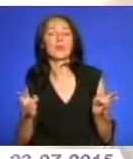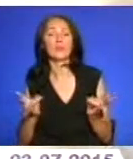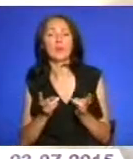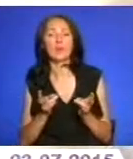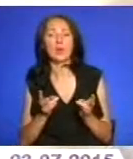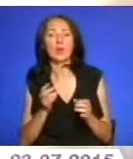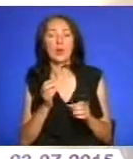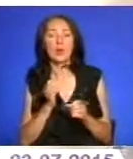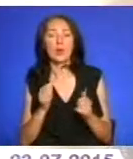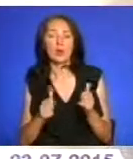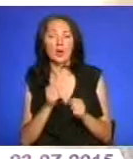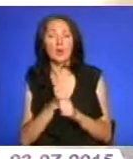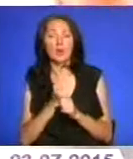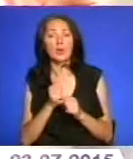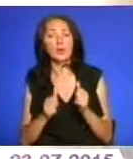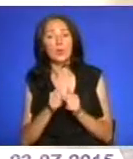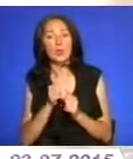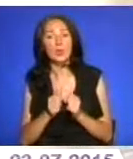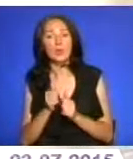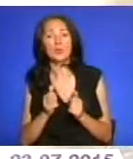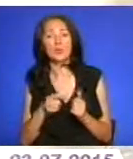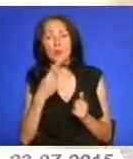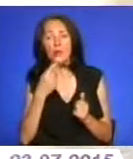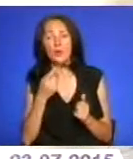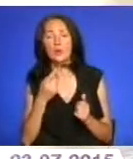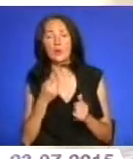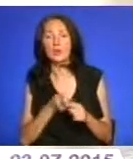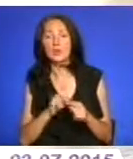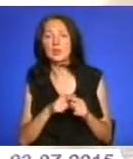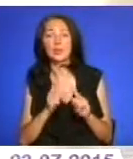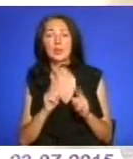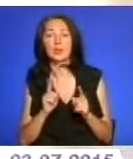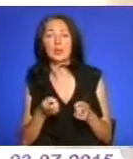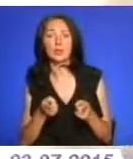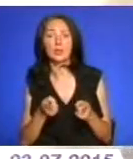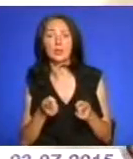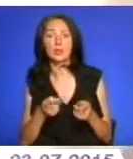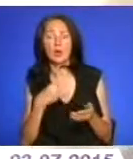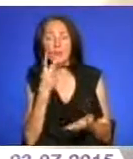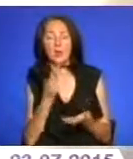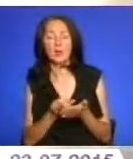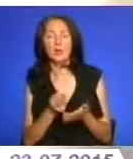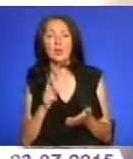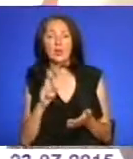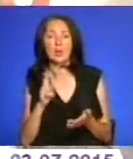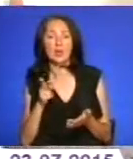зводити конкуренцію, бо як казав Роман Йосипович, це дійсно виганяє, як виглядає як